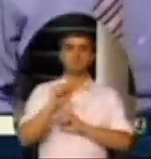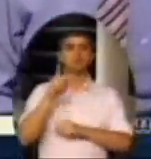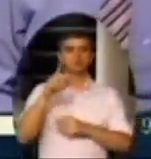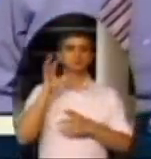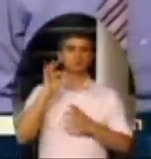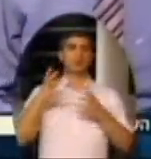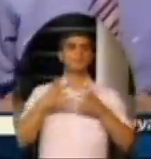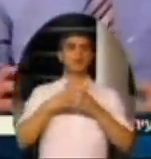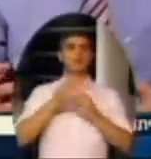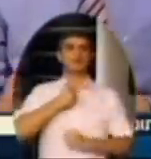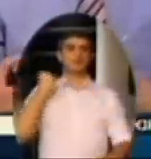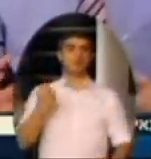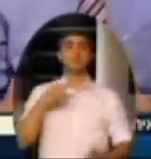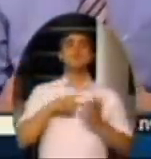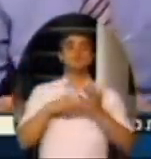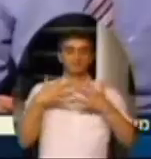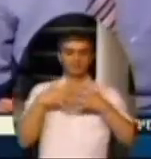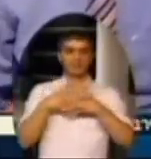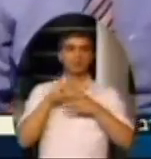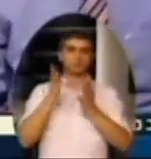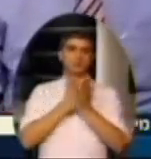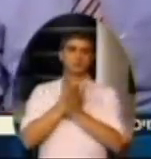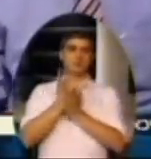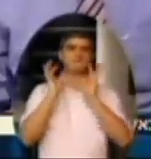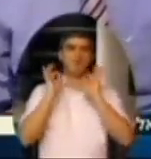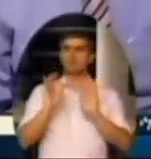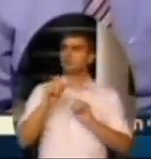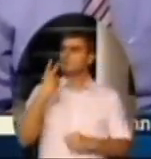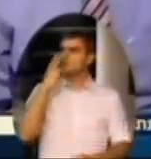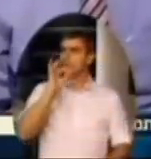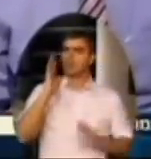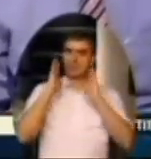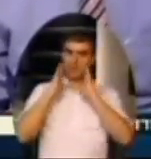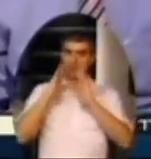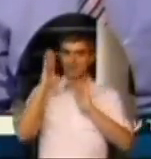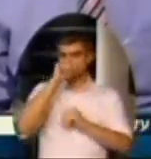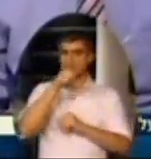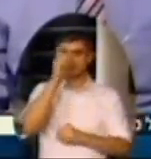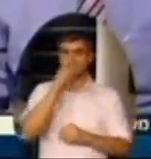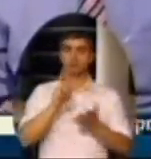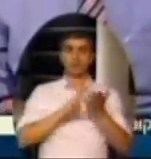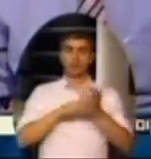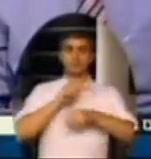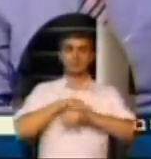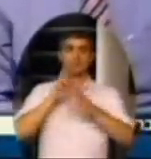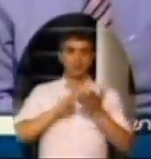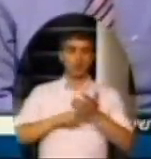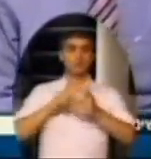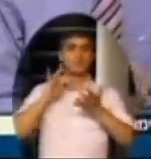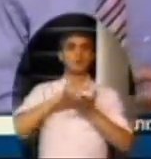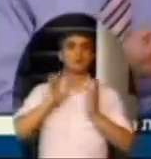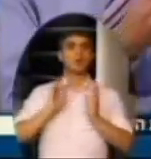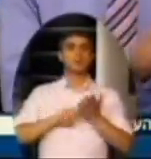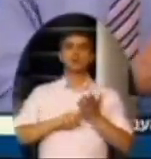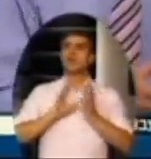מבשרו של המחנה הלאומי ולכן האיחוד הזה הוא אותנטי ונכון מבחינתך אידיאולוגית זה האיש הנכון בזמן הנכון במקום הנכון